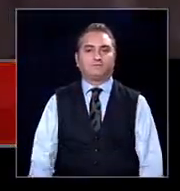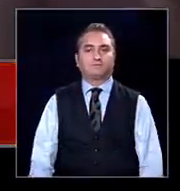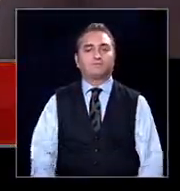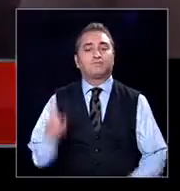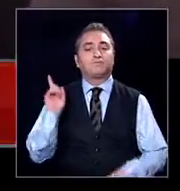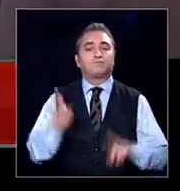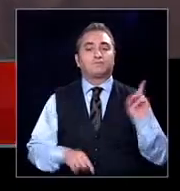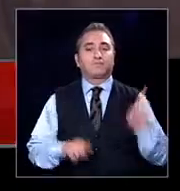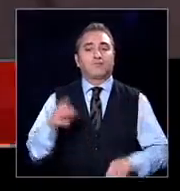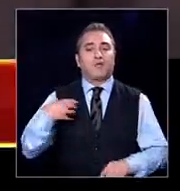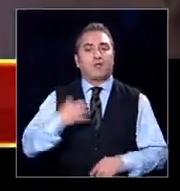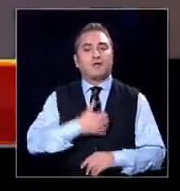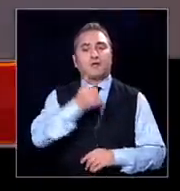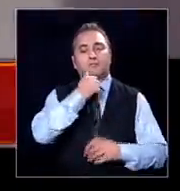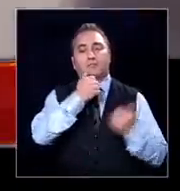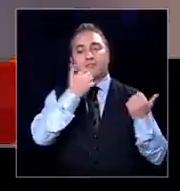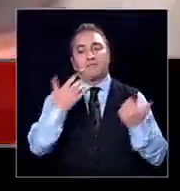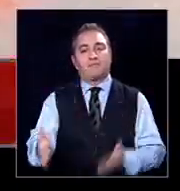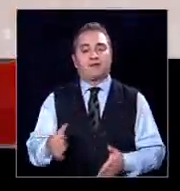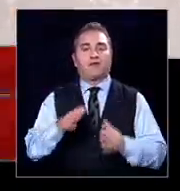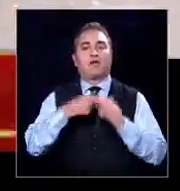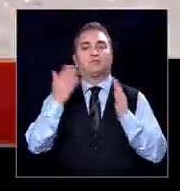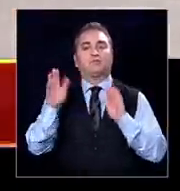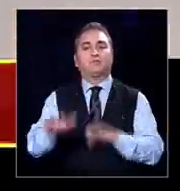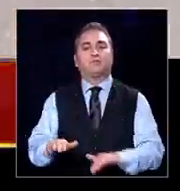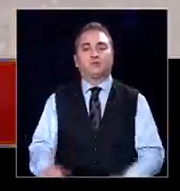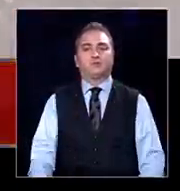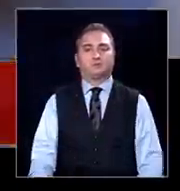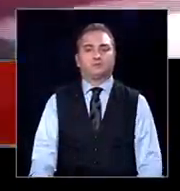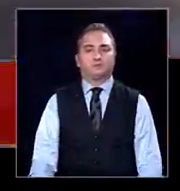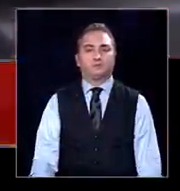Bazı anne babalar fenalaştı, yere yığıldı.